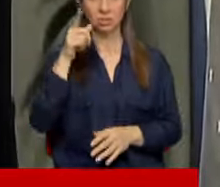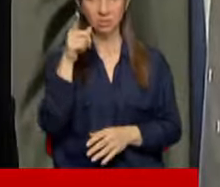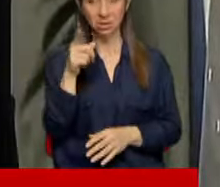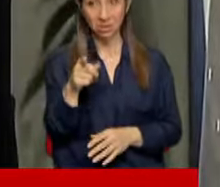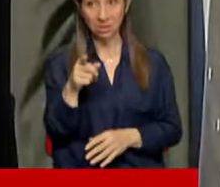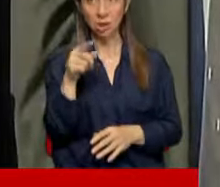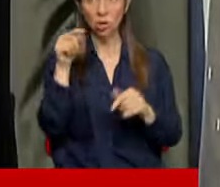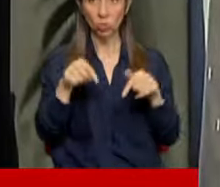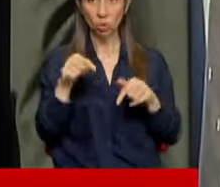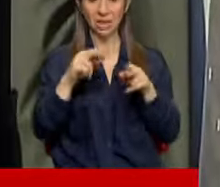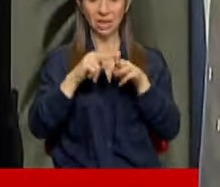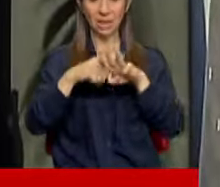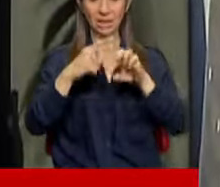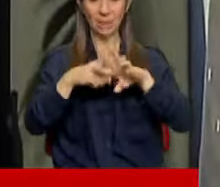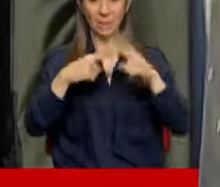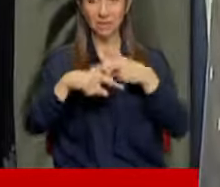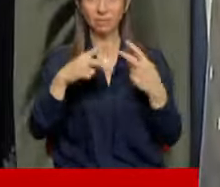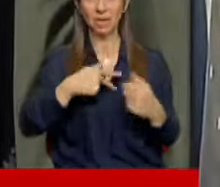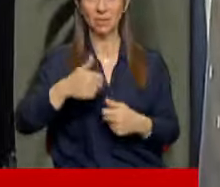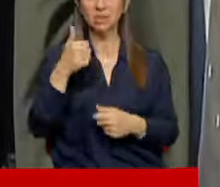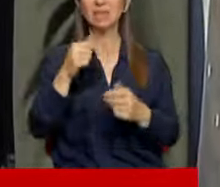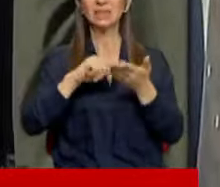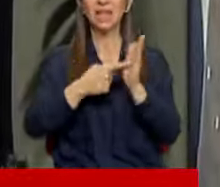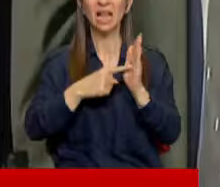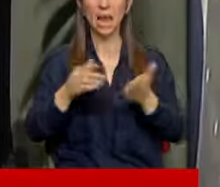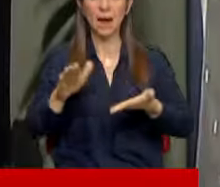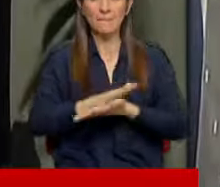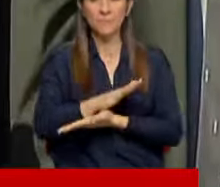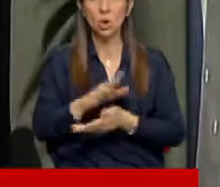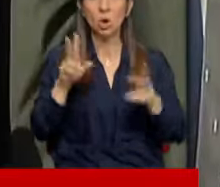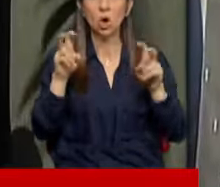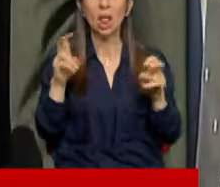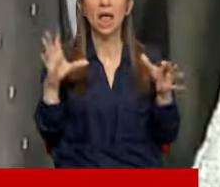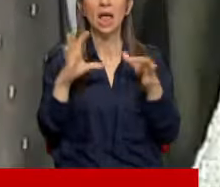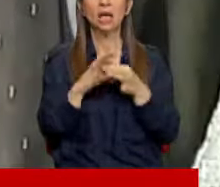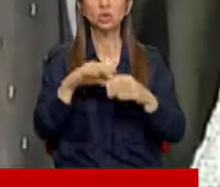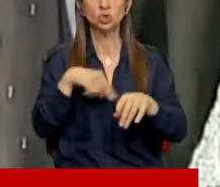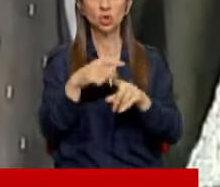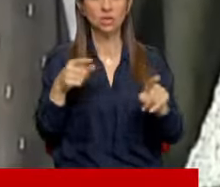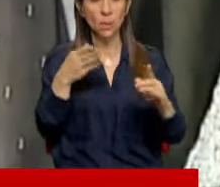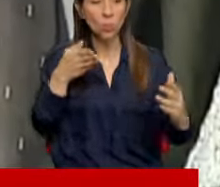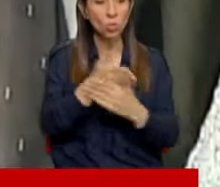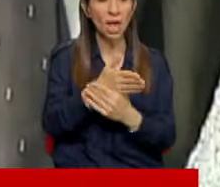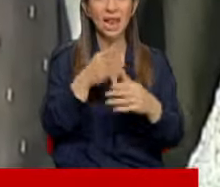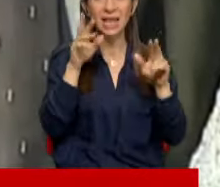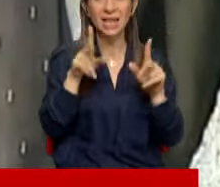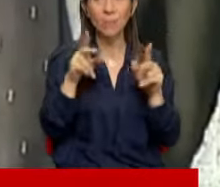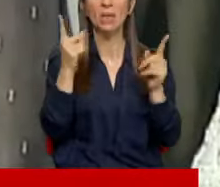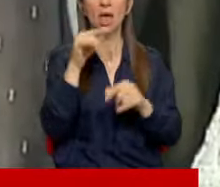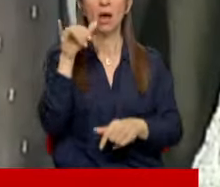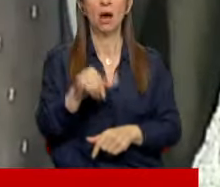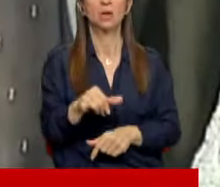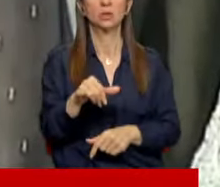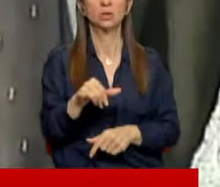başkanının bugün Kepez Belediye Başkanı'nın delilleri karartma, konularla ilgili sürece müdahale etme gibi bir